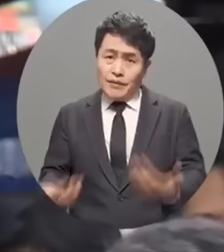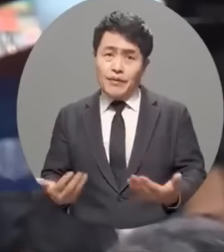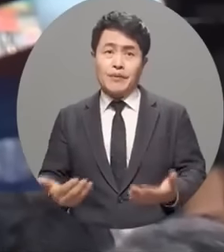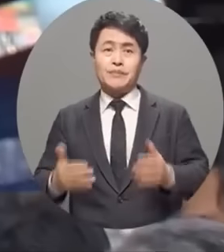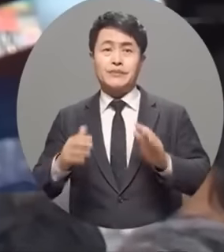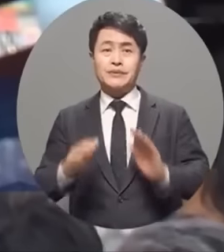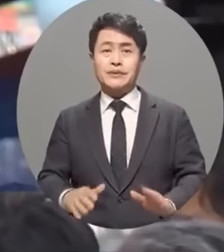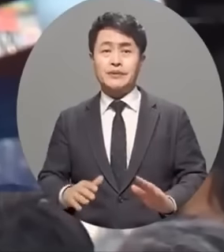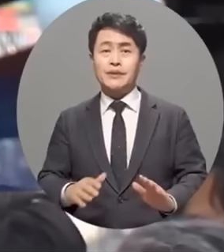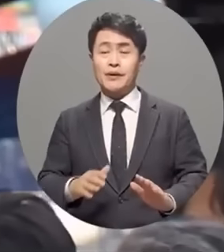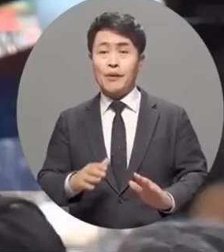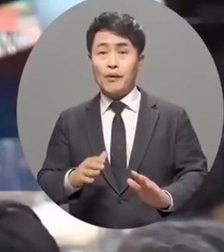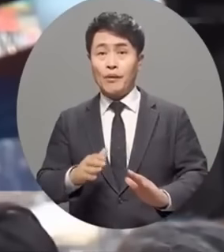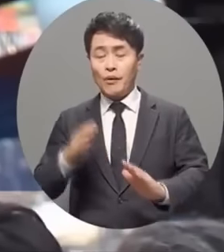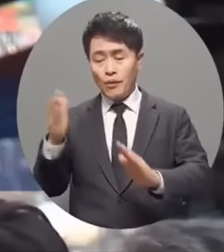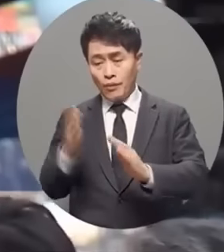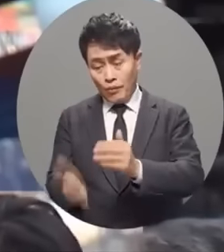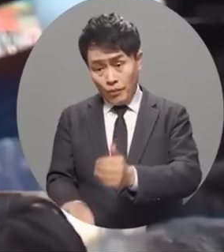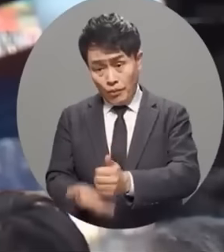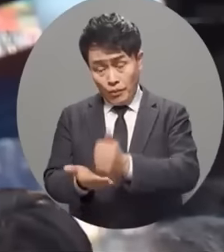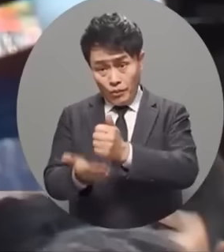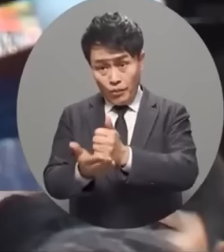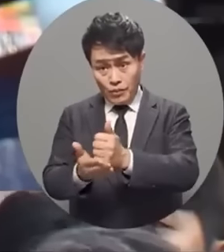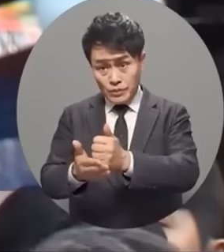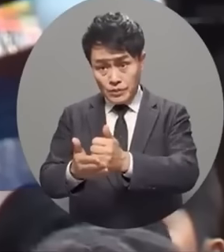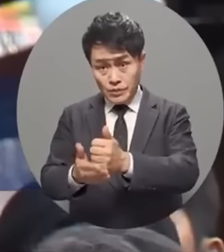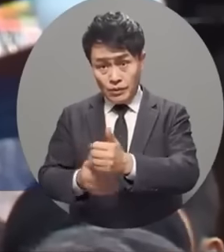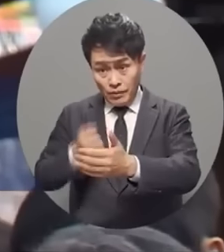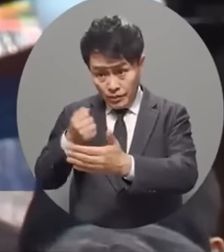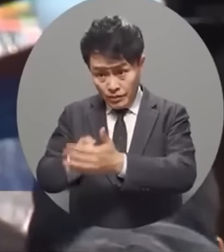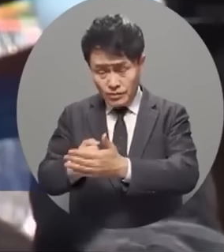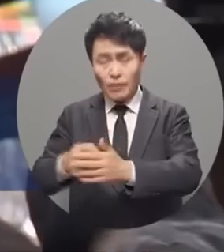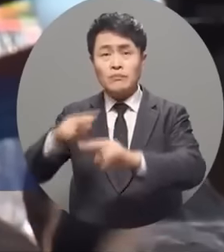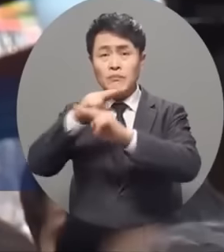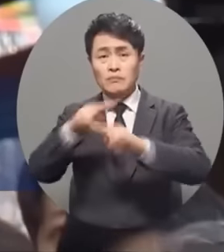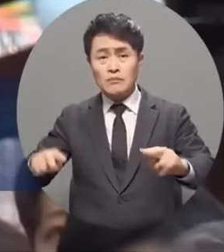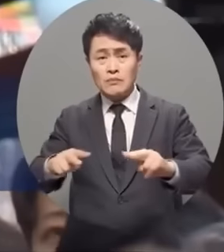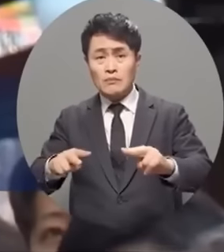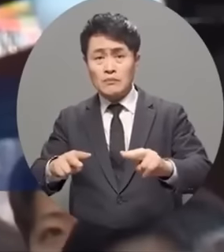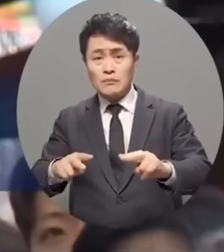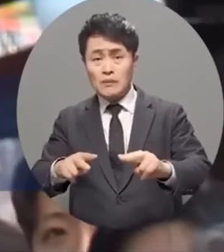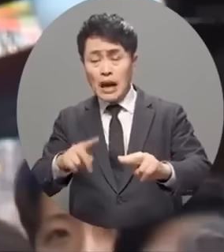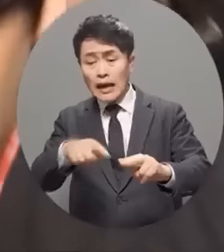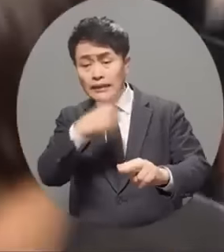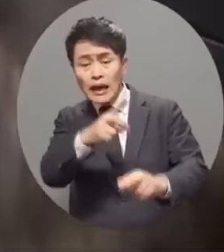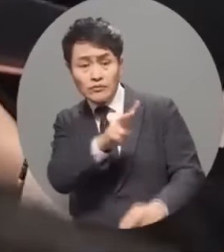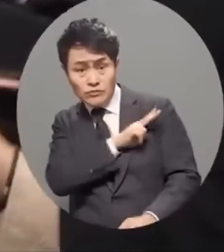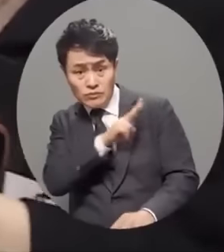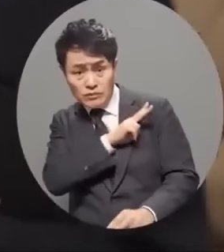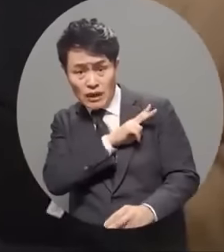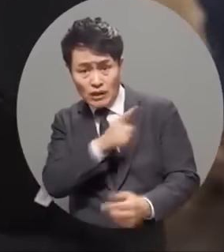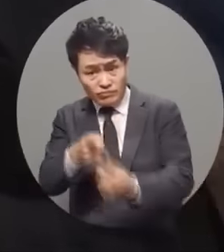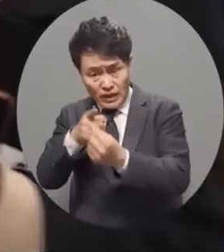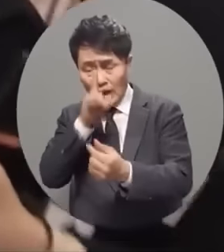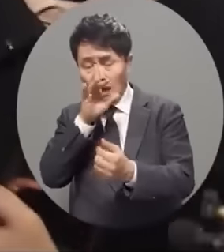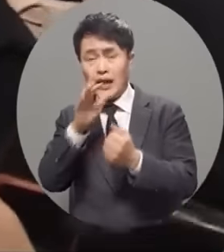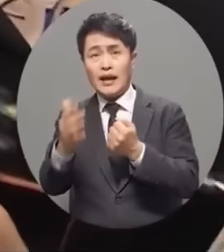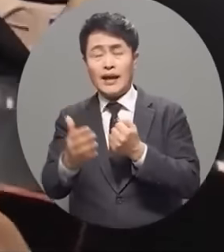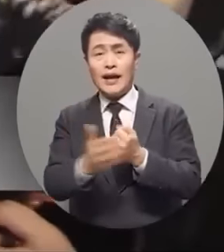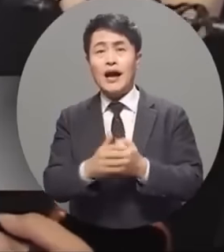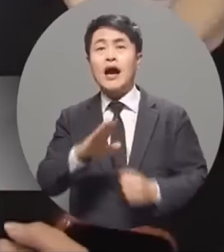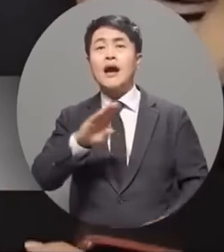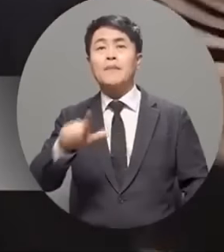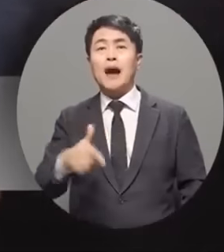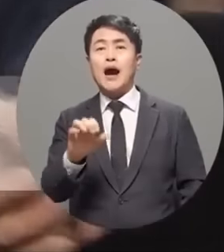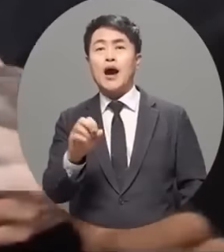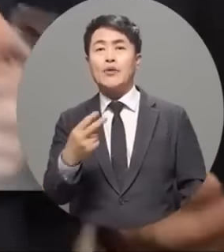제가 공천 결정을 취소했습니다. 차점자가 우승자 되지 않습니다. 다만 박용진